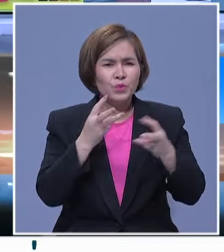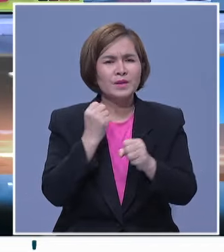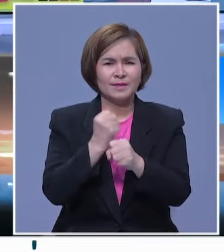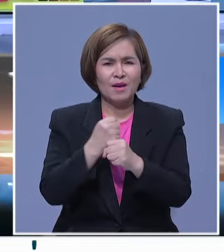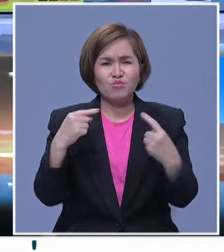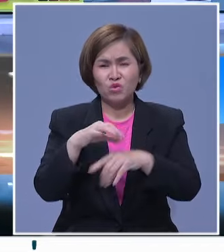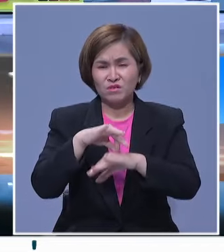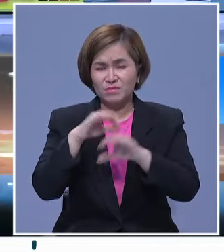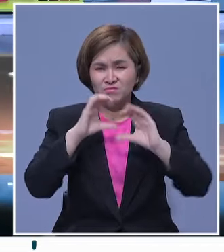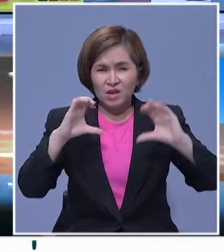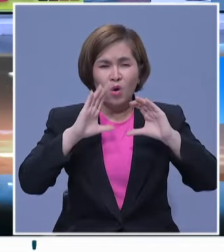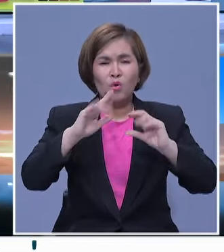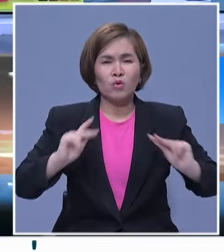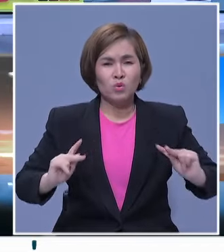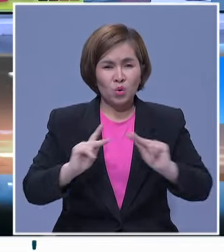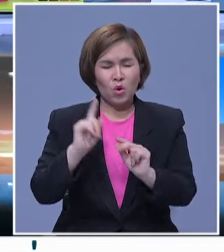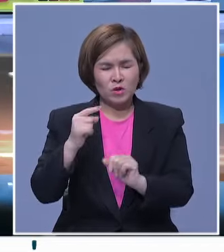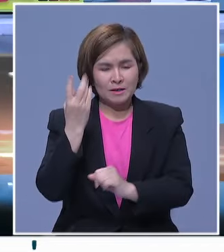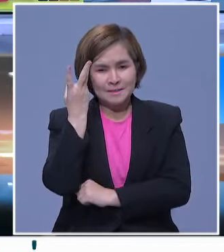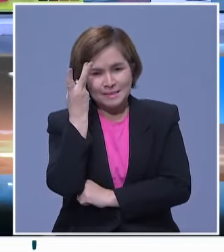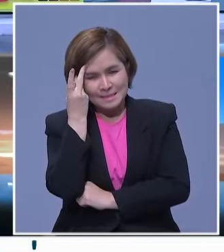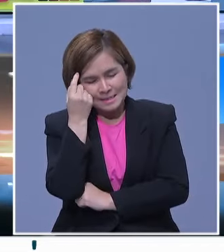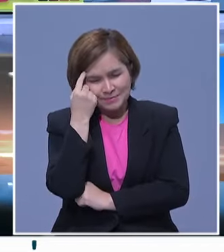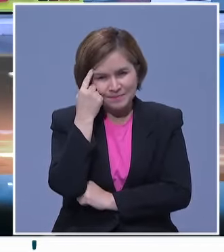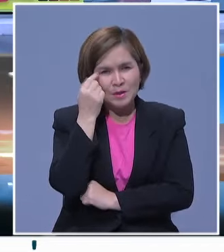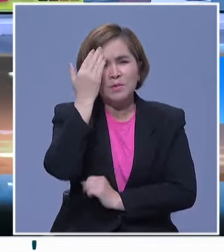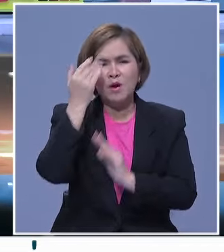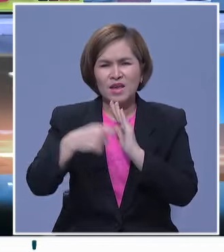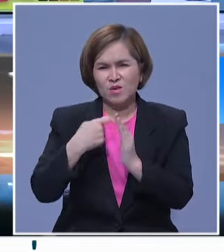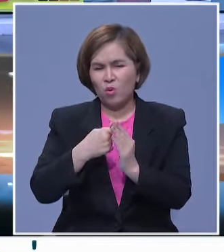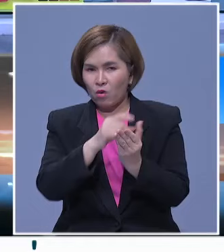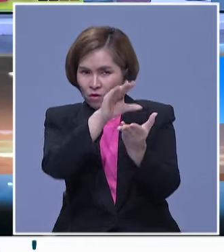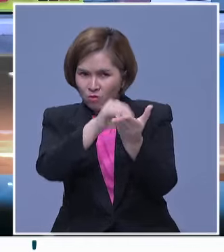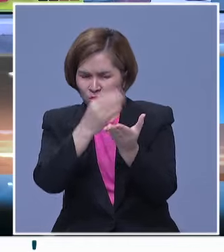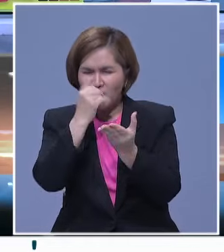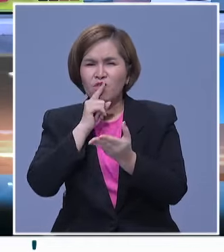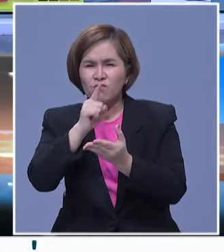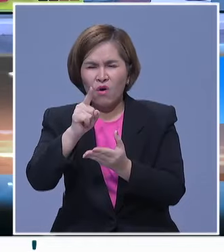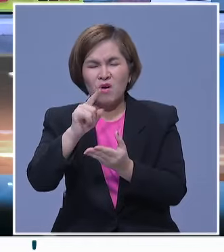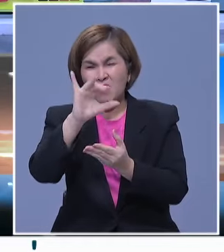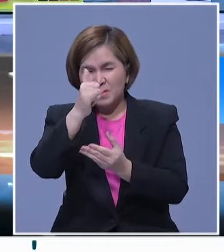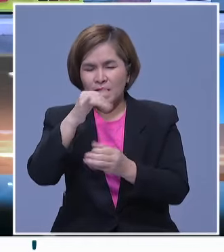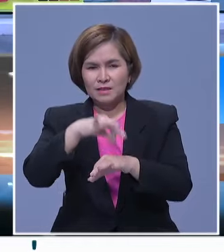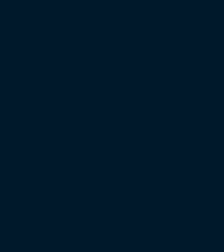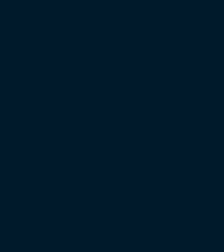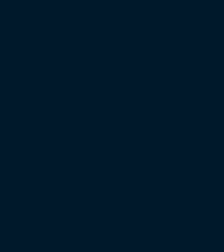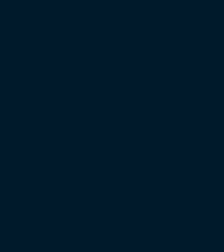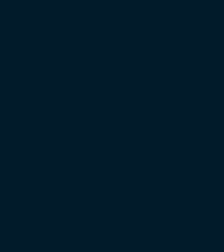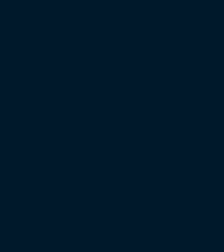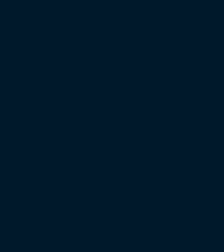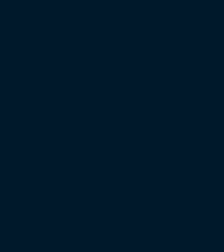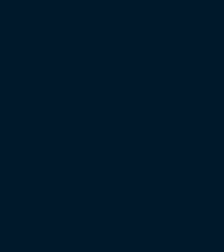นาดการแต่งตั้งข้าราชการประจำกระทรวงอ่ะ ยังต้อง คิดแล้วคิดอีกเพราะว่ากลายเป็นเรื่องใหญ่ที่ทำให้อาจถูกถอดถอนได้ค่ะ ครับ